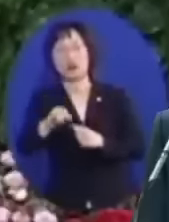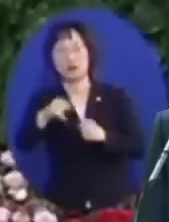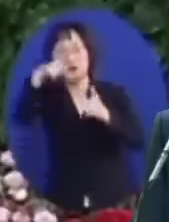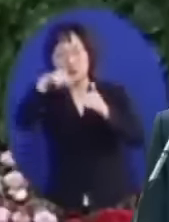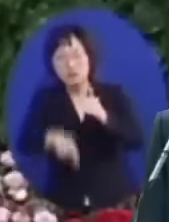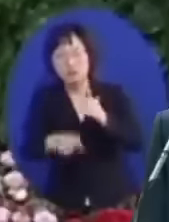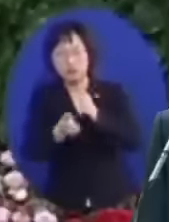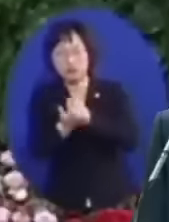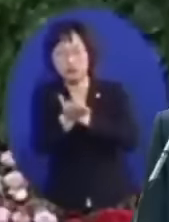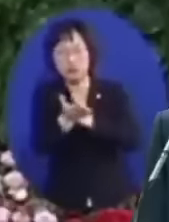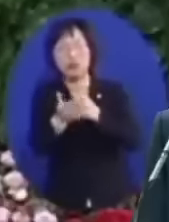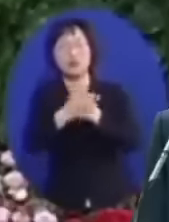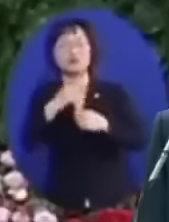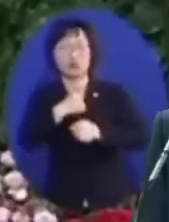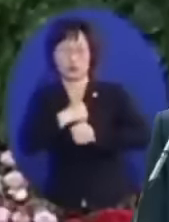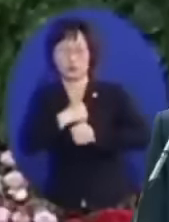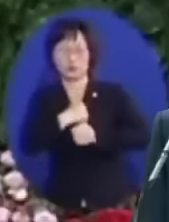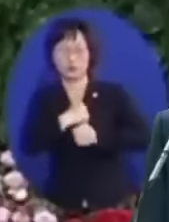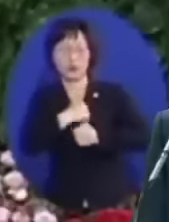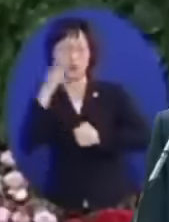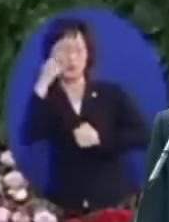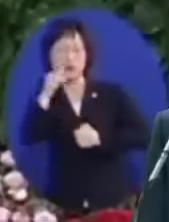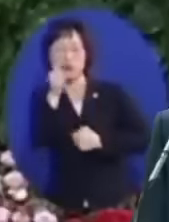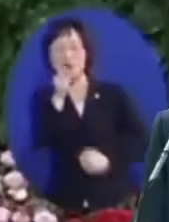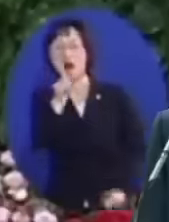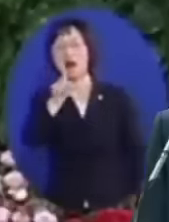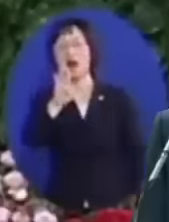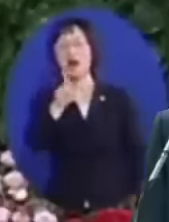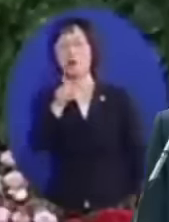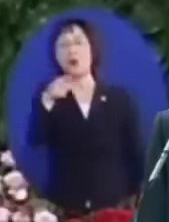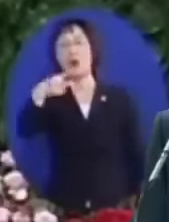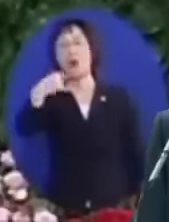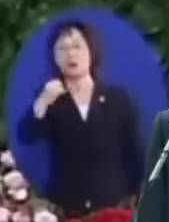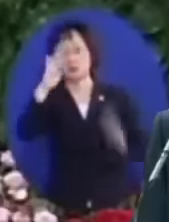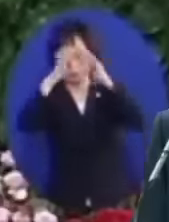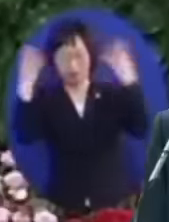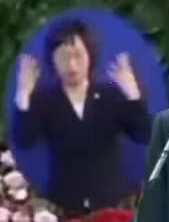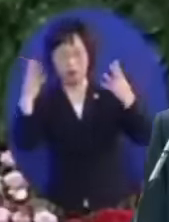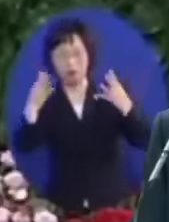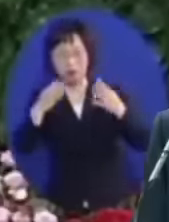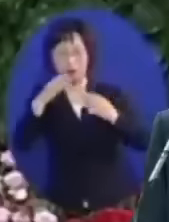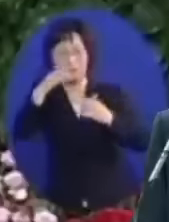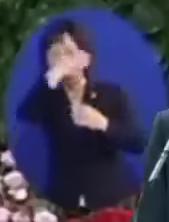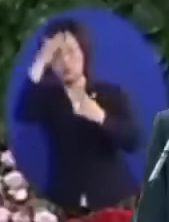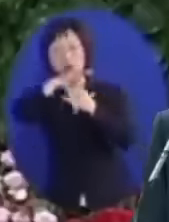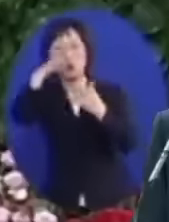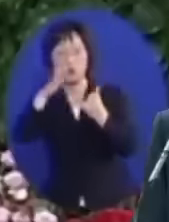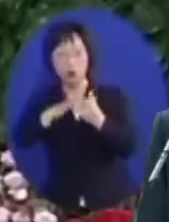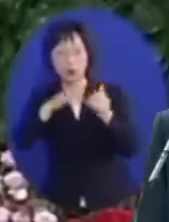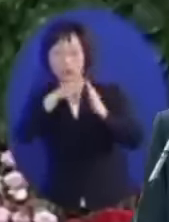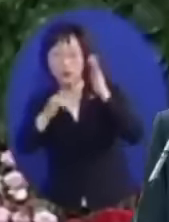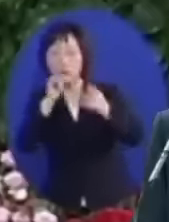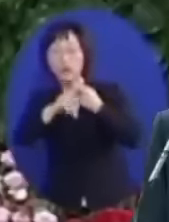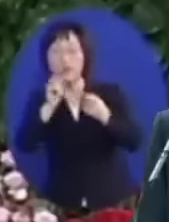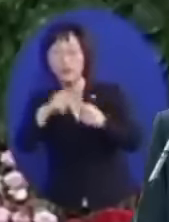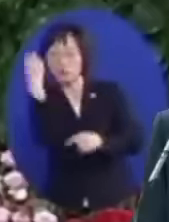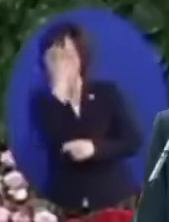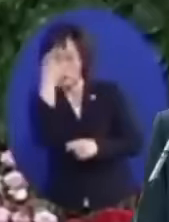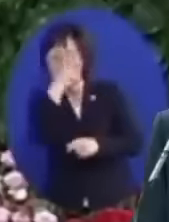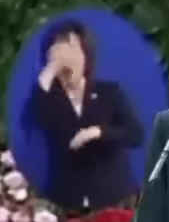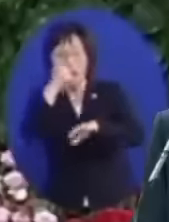되는 것입니다. 미국 하버드 대학에서 청소년 범죄자의 가정 배경을 조사 연구했습니다. 조사 결과를